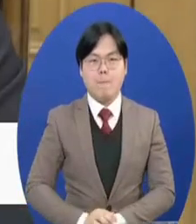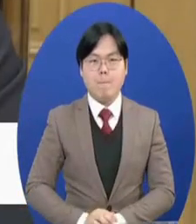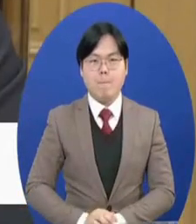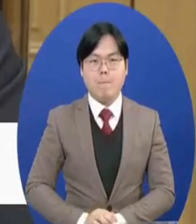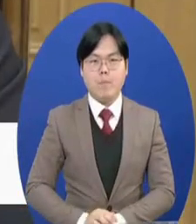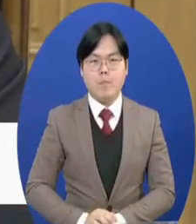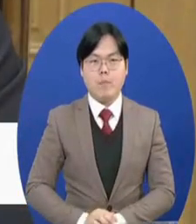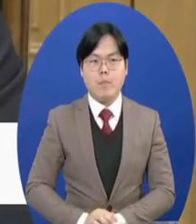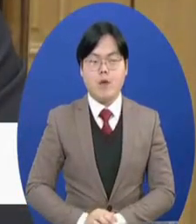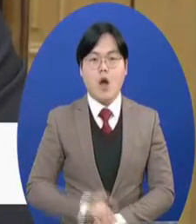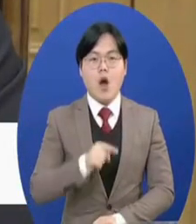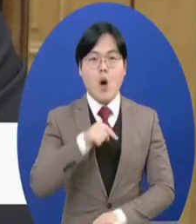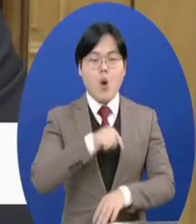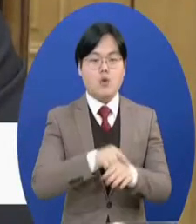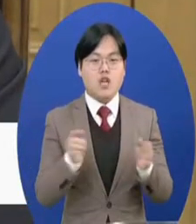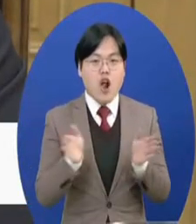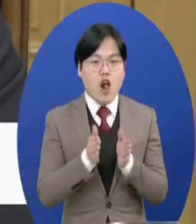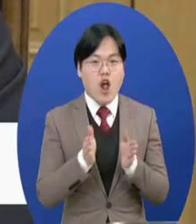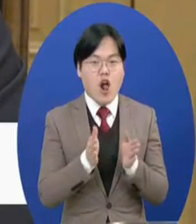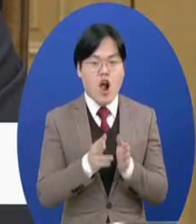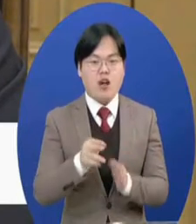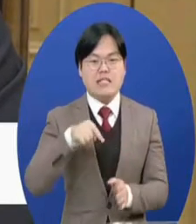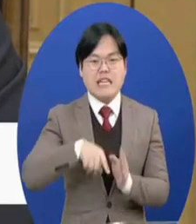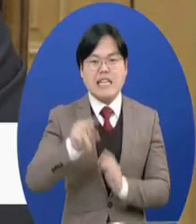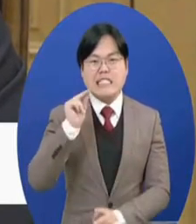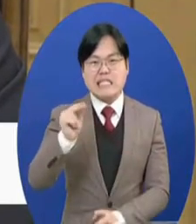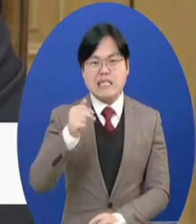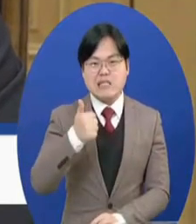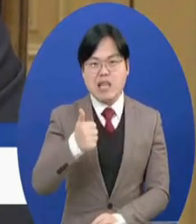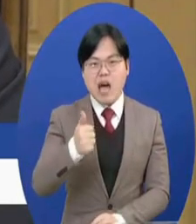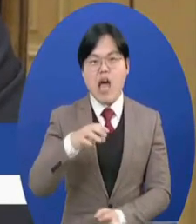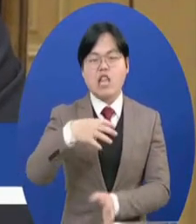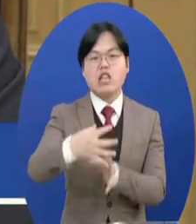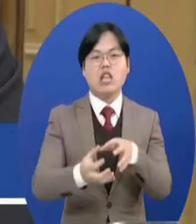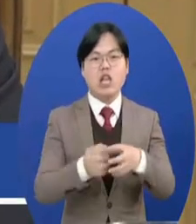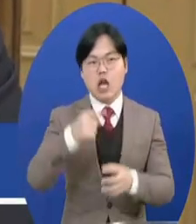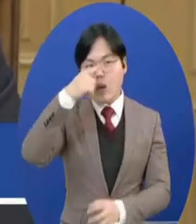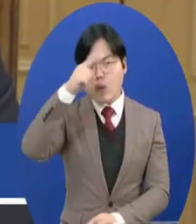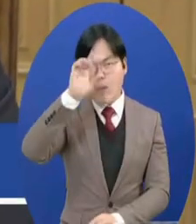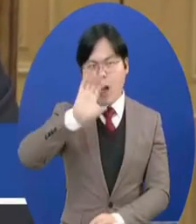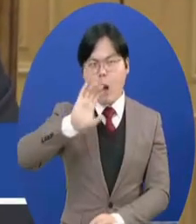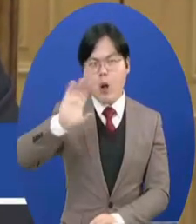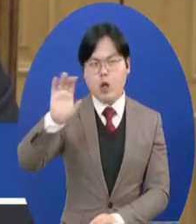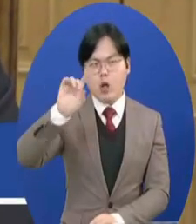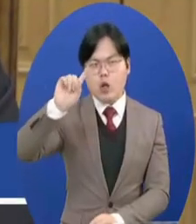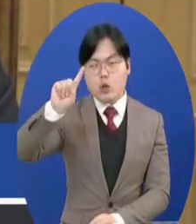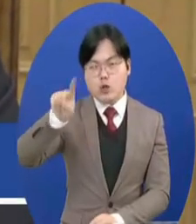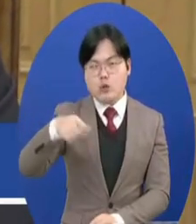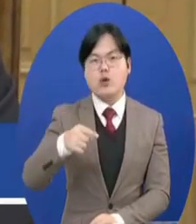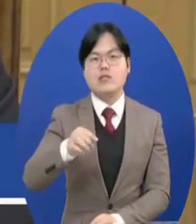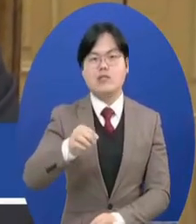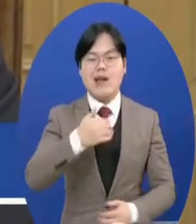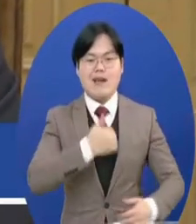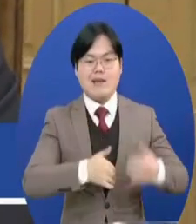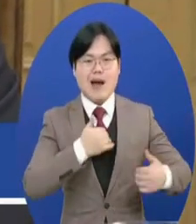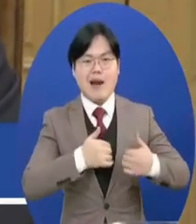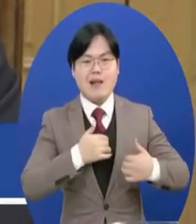Маш өрийн хугацаанд чанартай дэлхийн эрүүл мэндийн байгууллагын нүлэн зөвшөөрсөн вакциныг миний яралтай оруулж